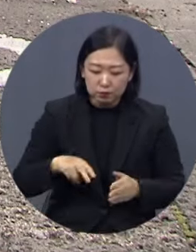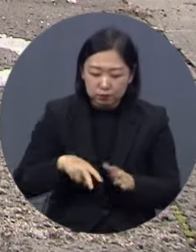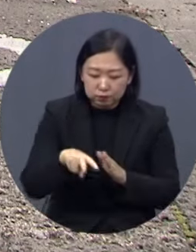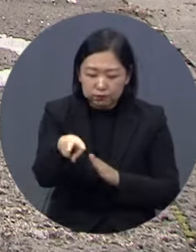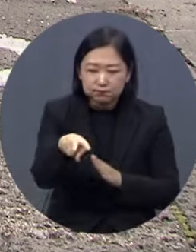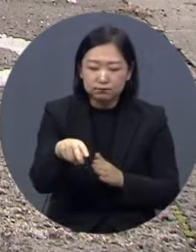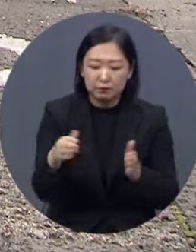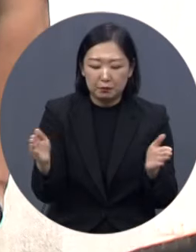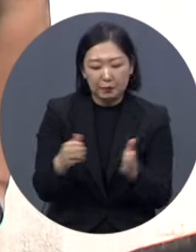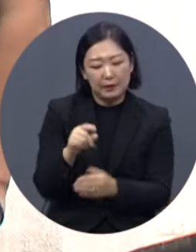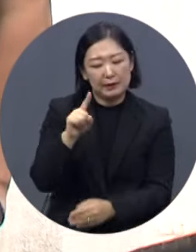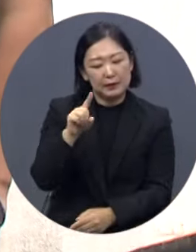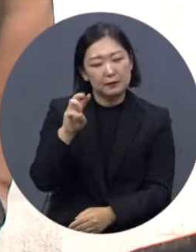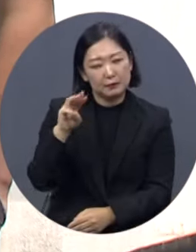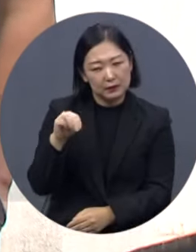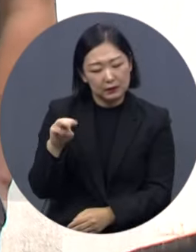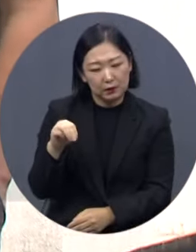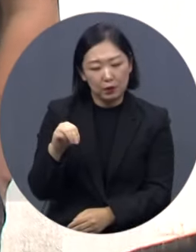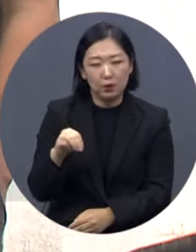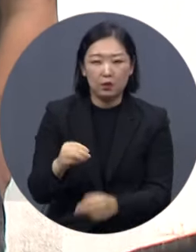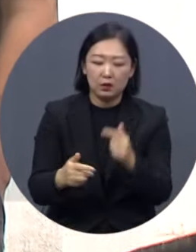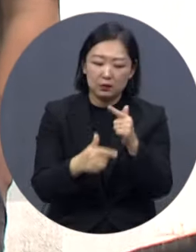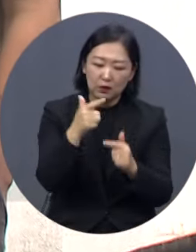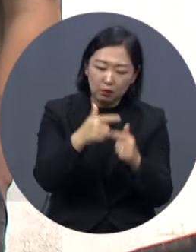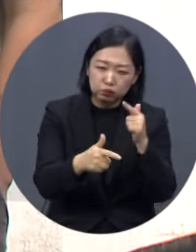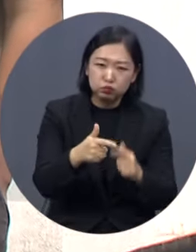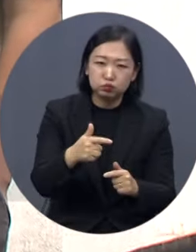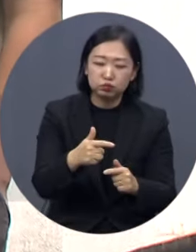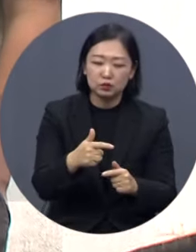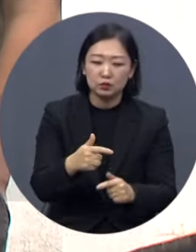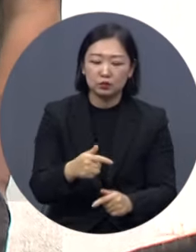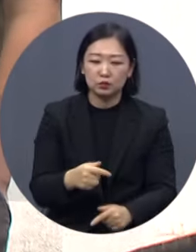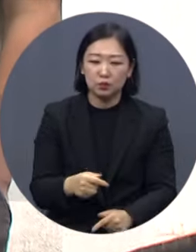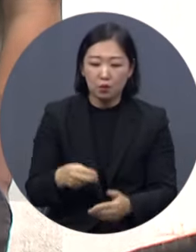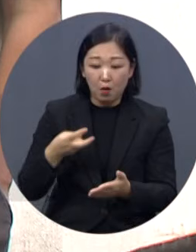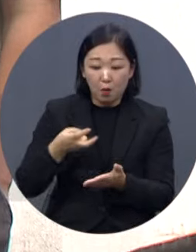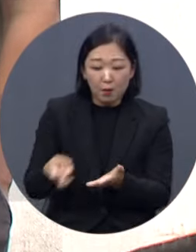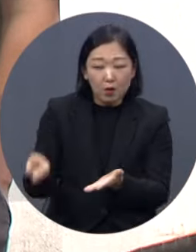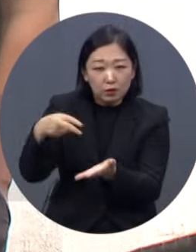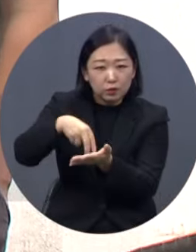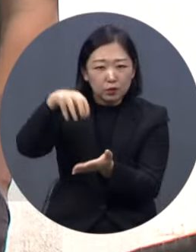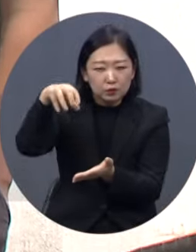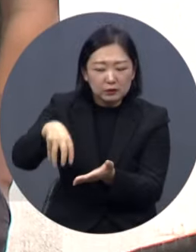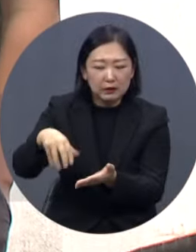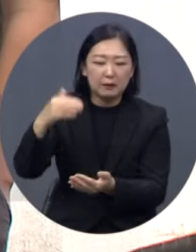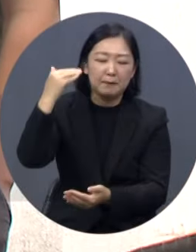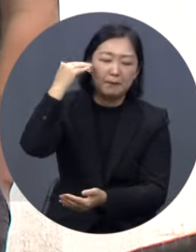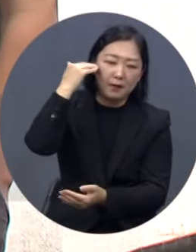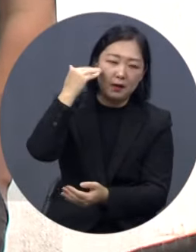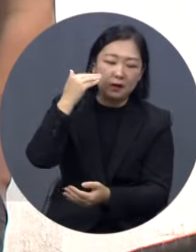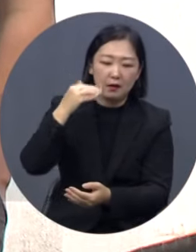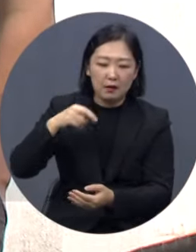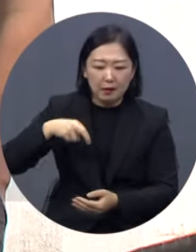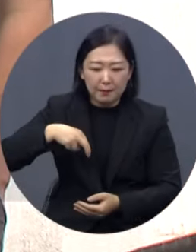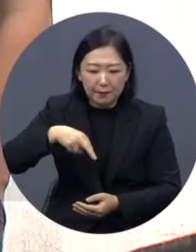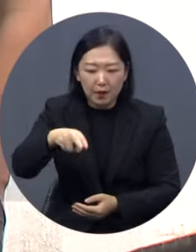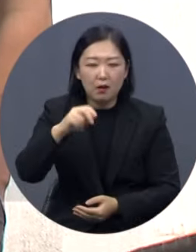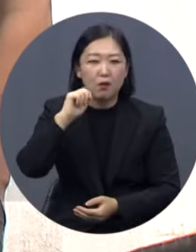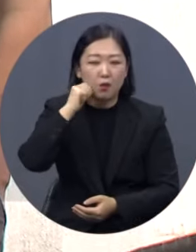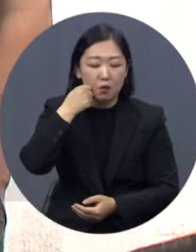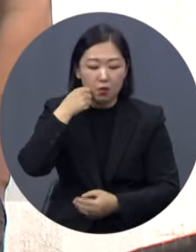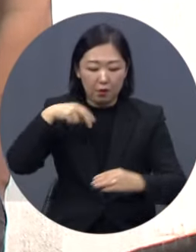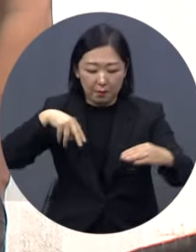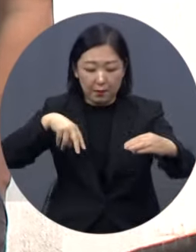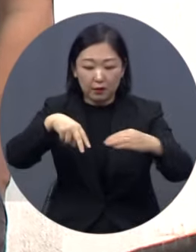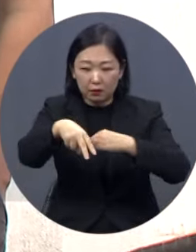않습니다. 가로수나 버스 정류장이 가로막고 있다 보니까 인도를 침범할 수밖에 없어요. 그래가지고 반대 방향으로